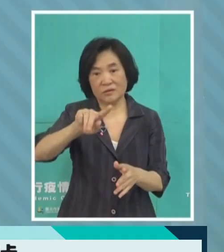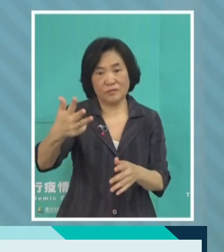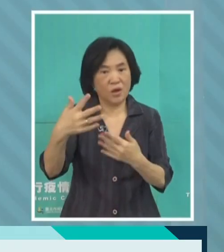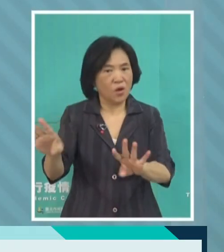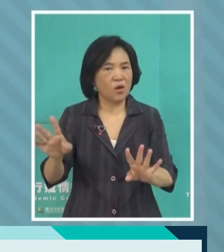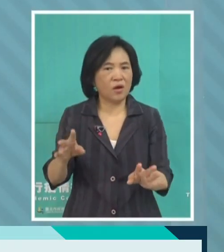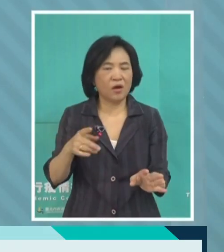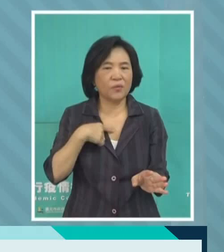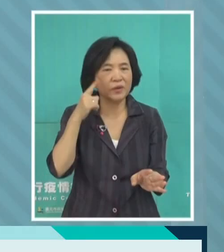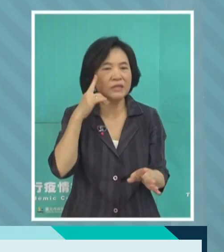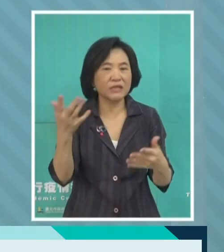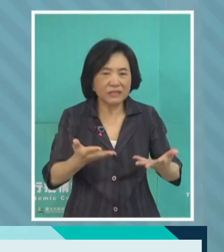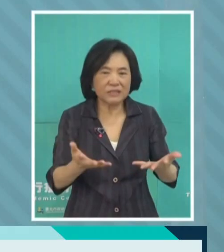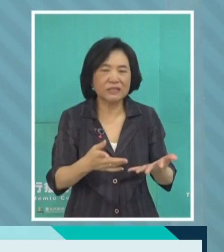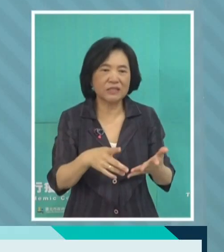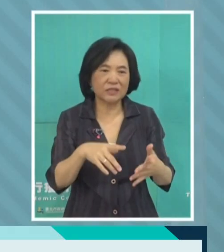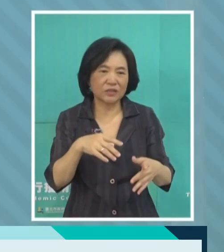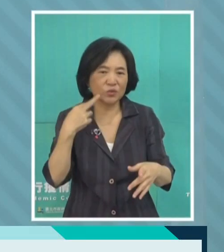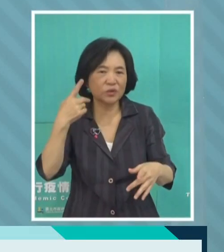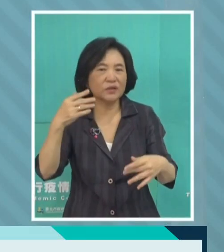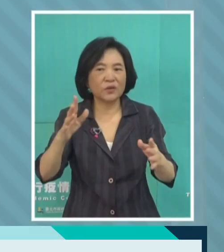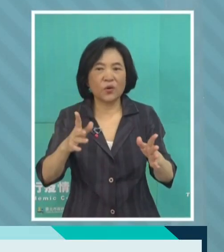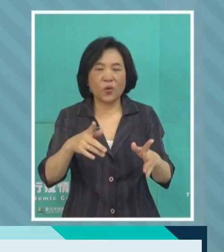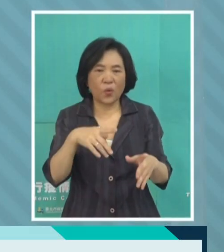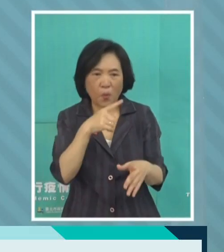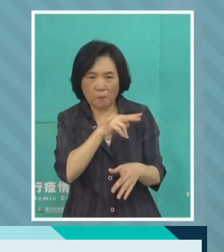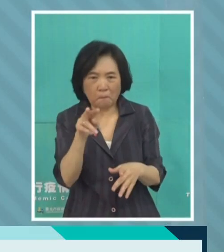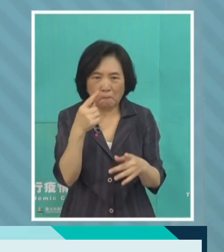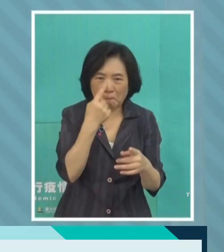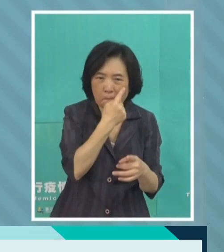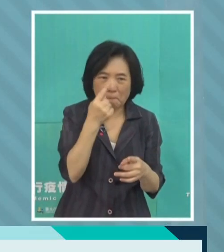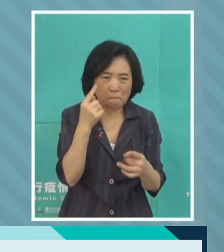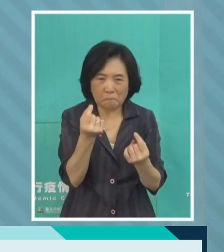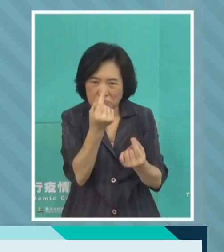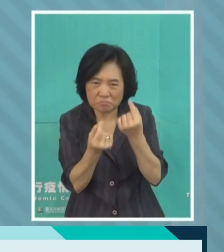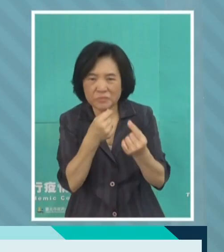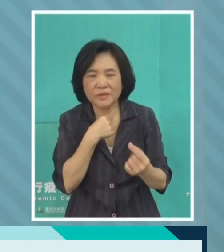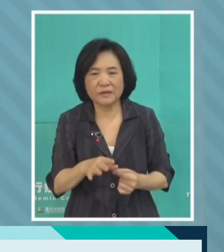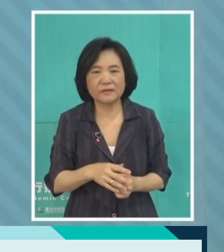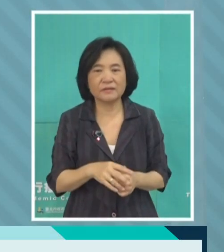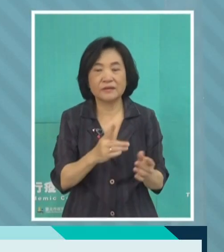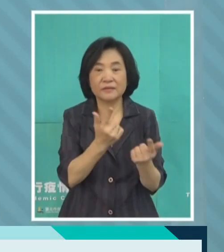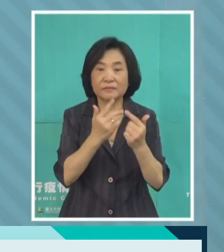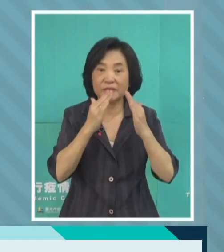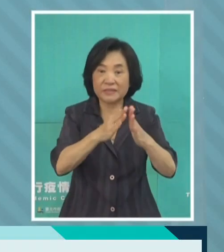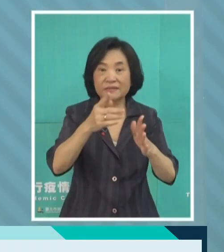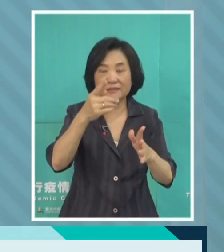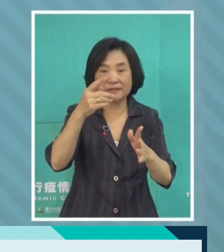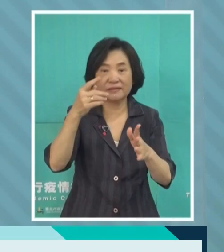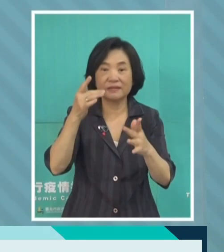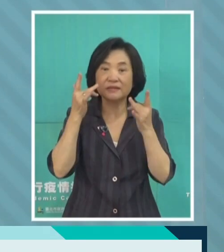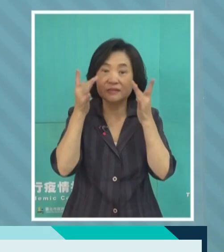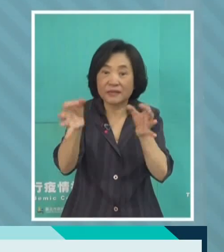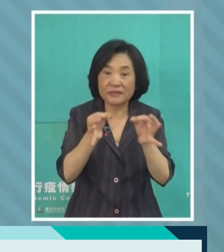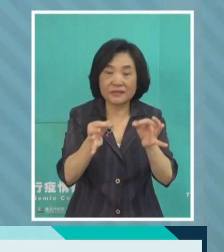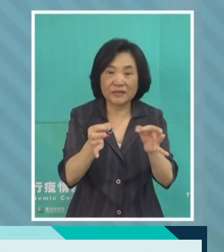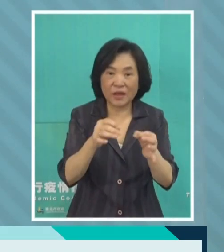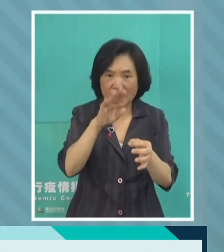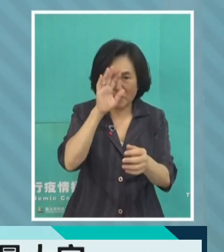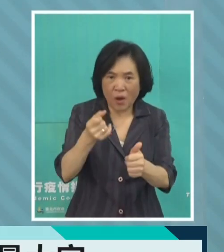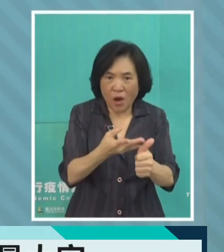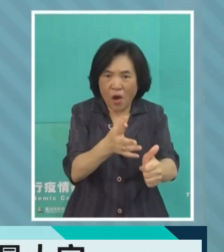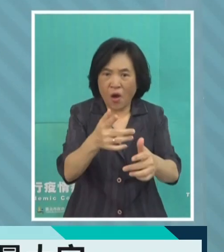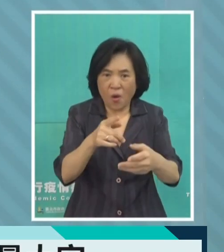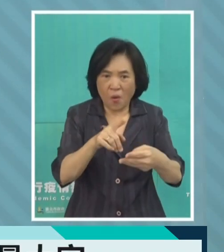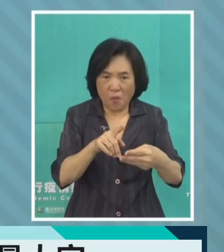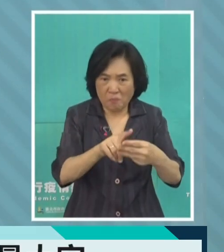号。所以事有轻重缓急嘛，哈。那当然，在台北市，你知道我们的市场感染好像不是主力，我们一